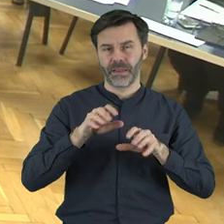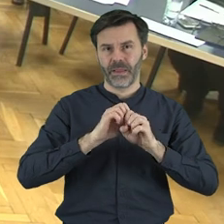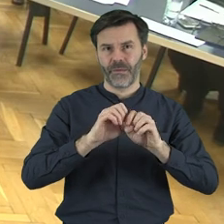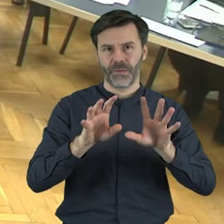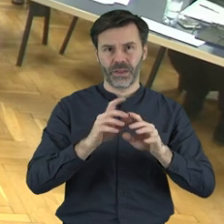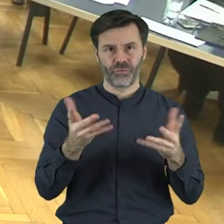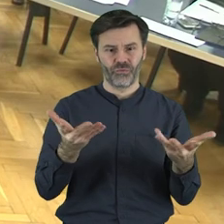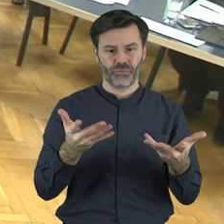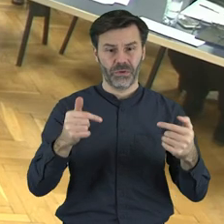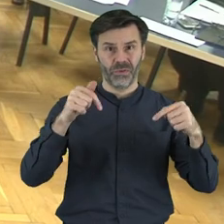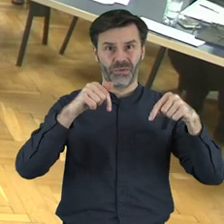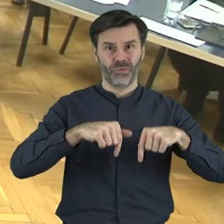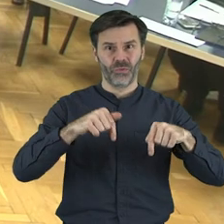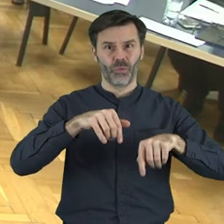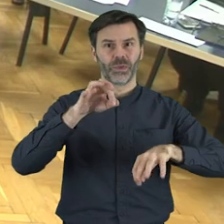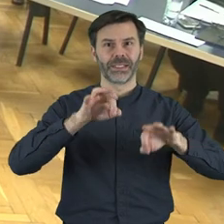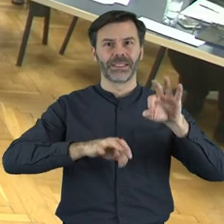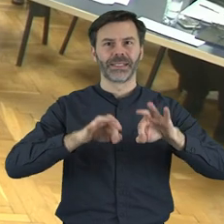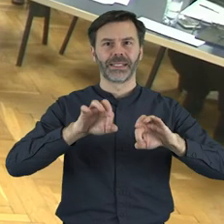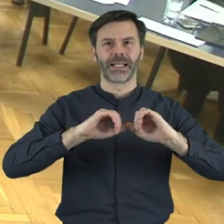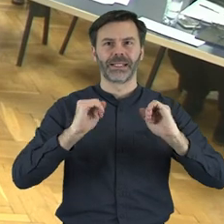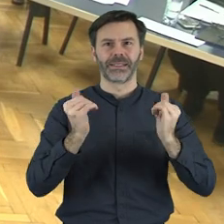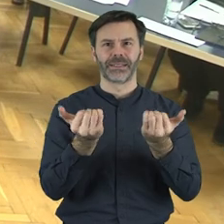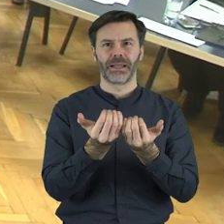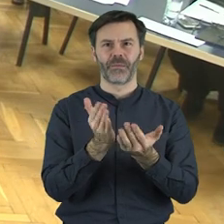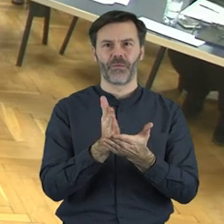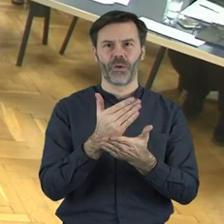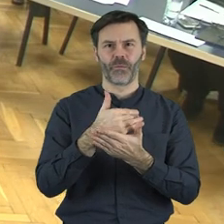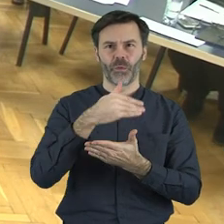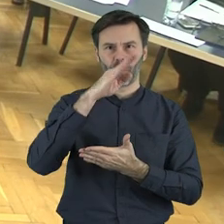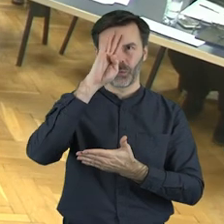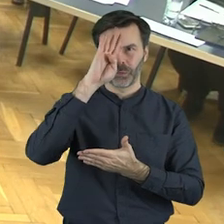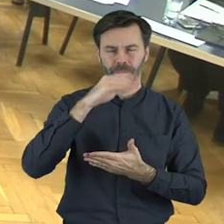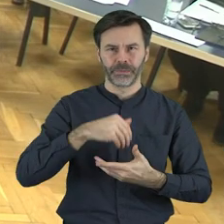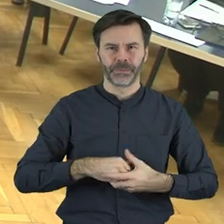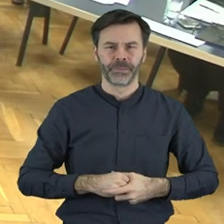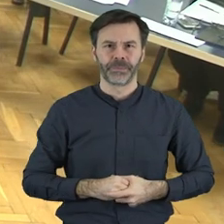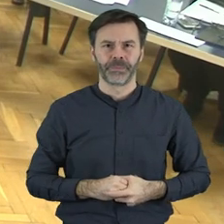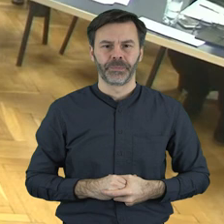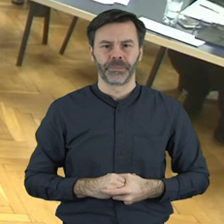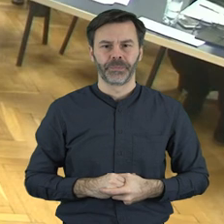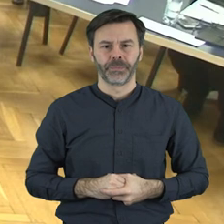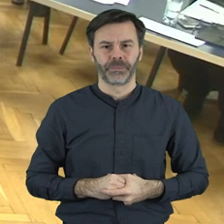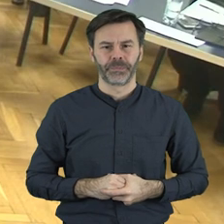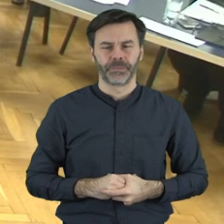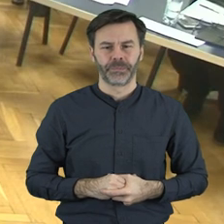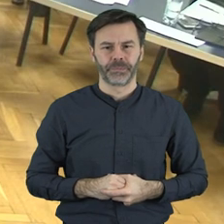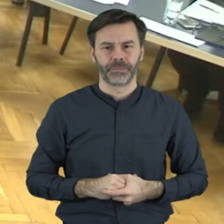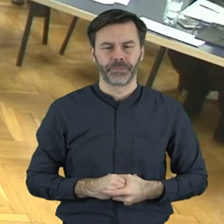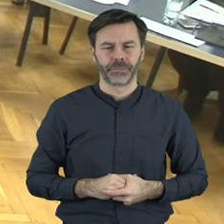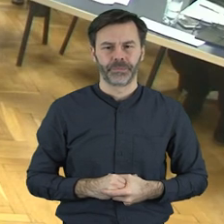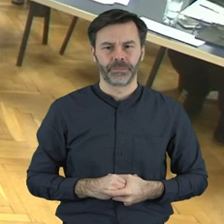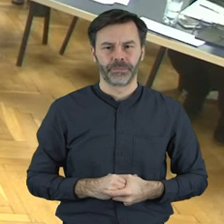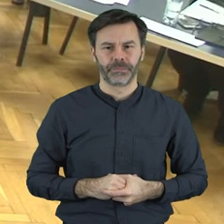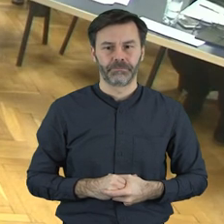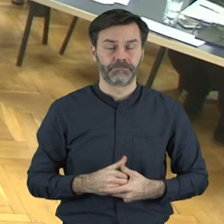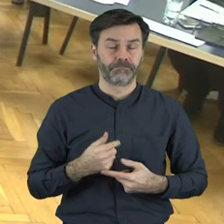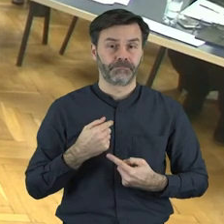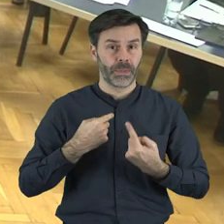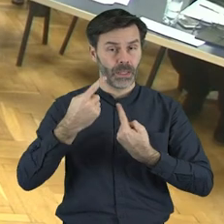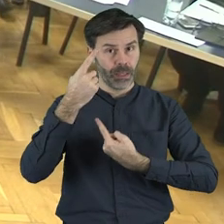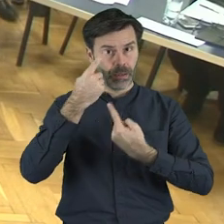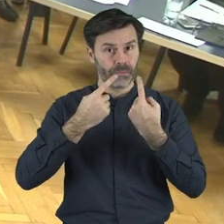Województwa Łódzkiego. Dlatego uważam, że tutaj też podpisuję się pod słowami Pana Przewodniczącego